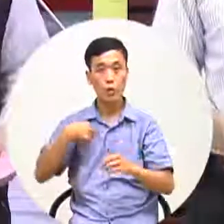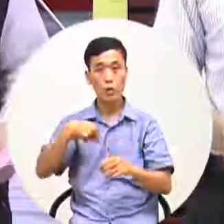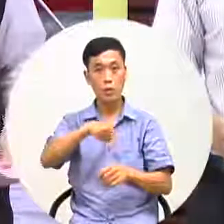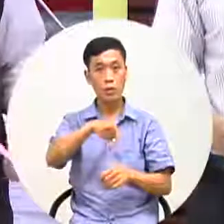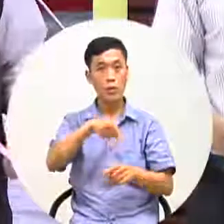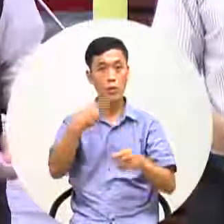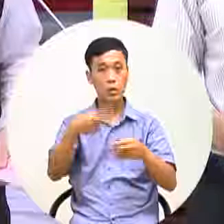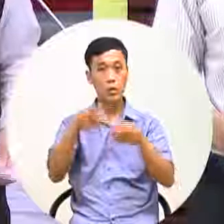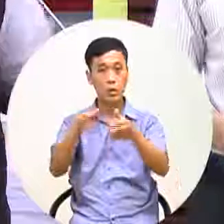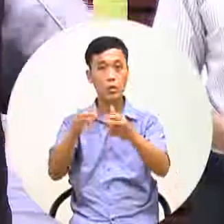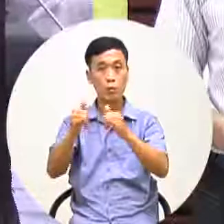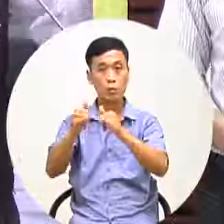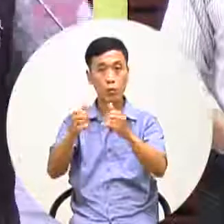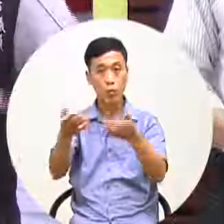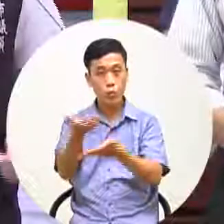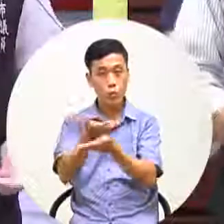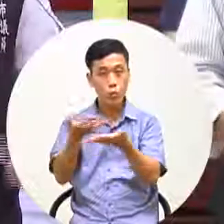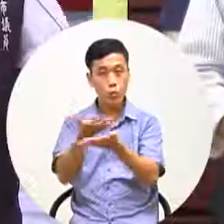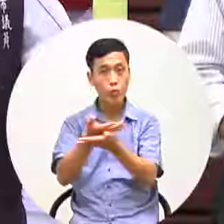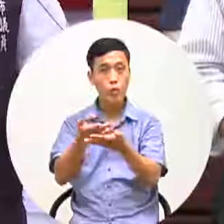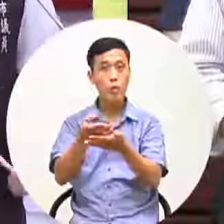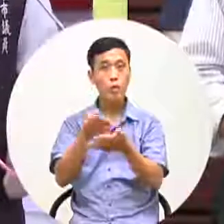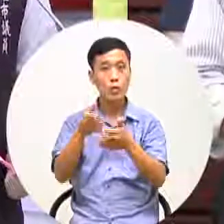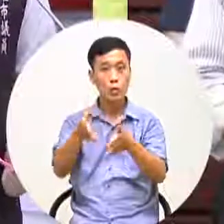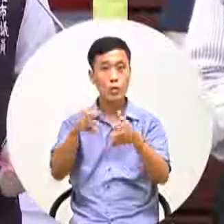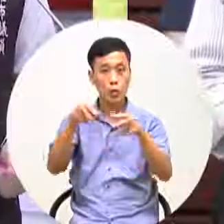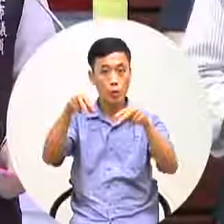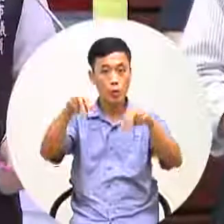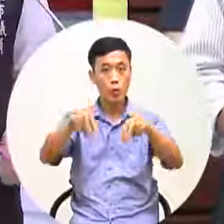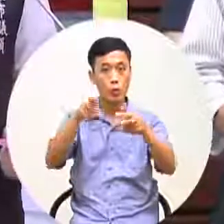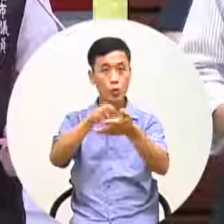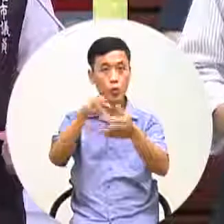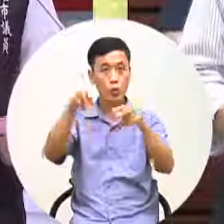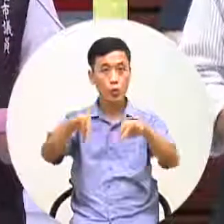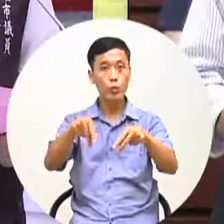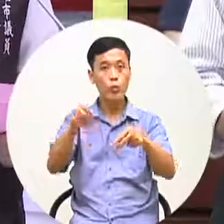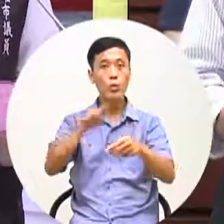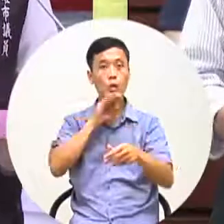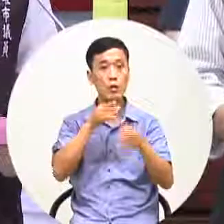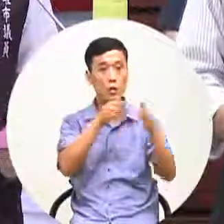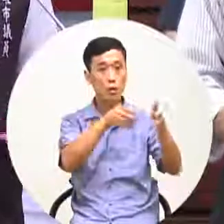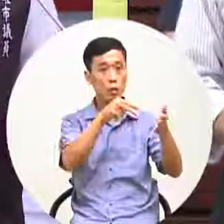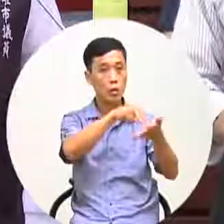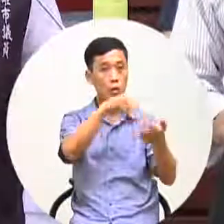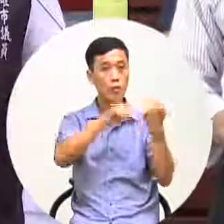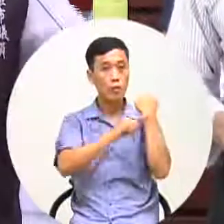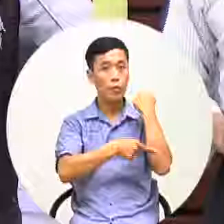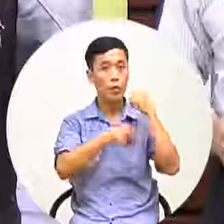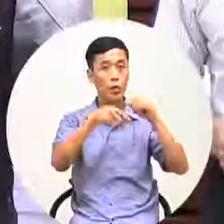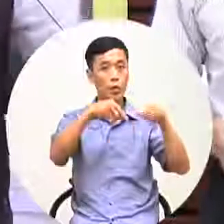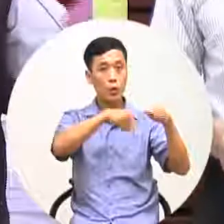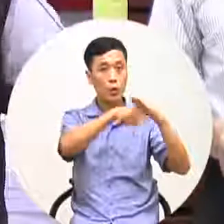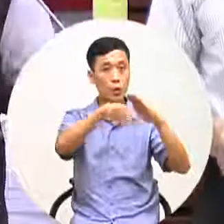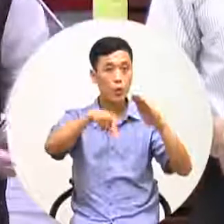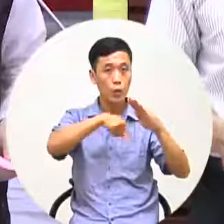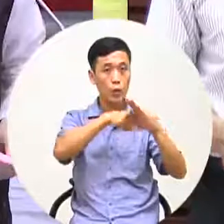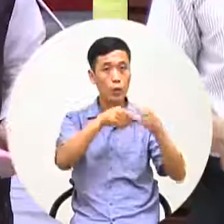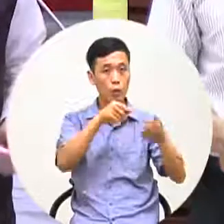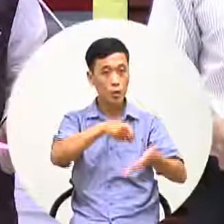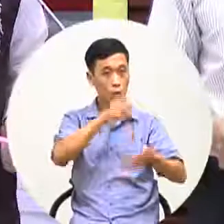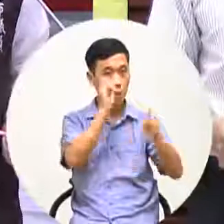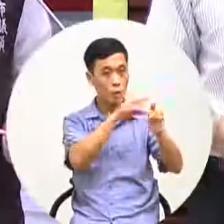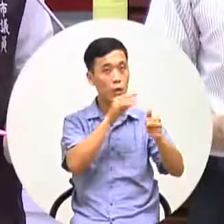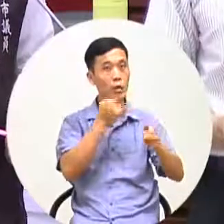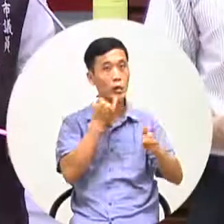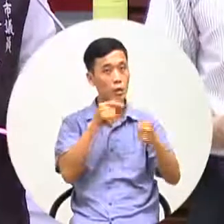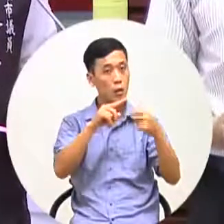央建议，看 租店的这个问题， 看立法院对不对？建议啊，看我们看看弄个法案对不对？该给可以标